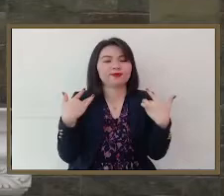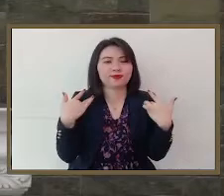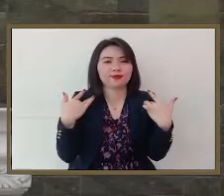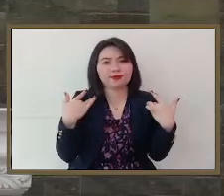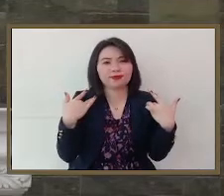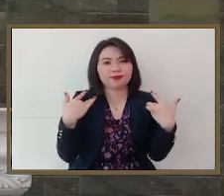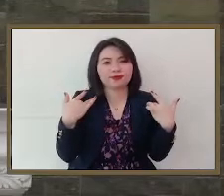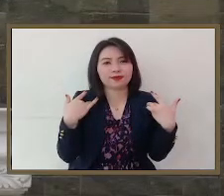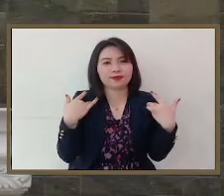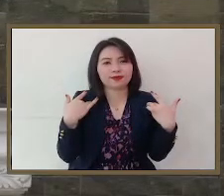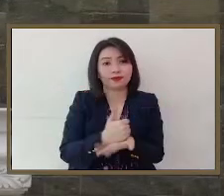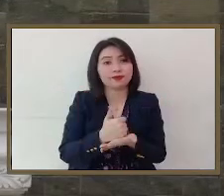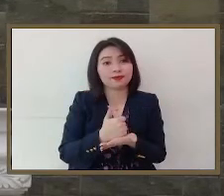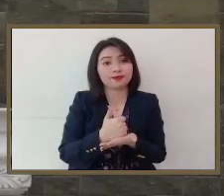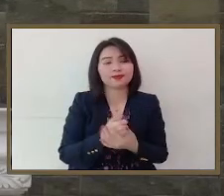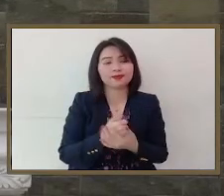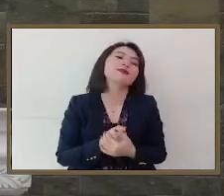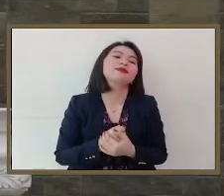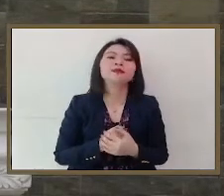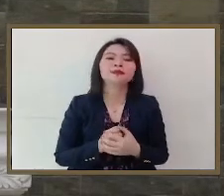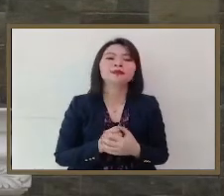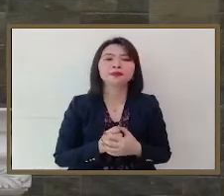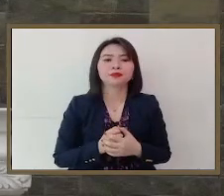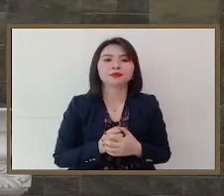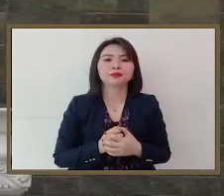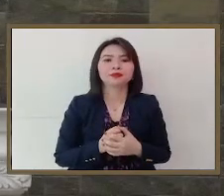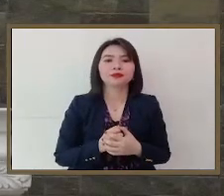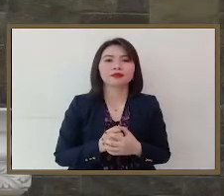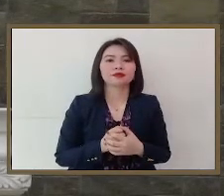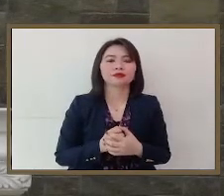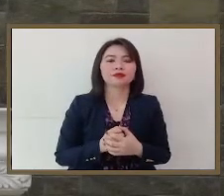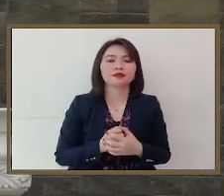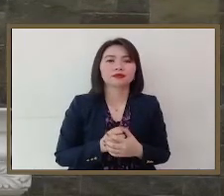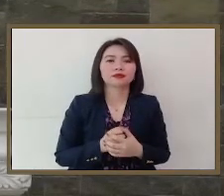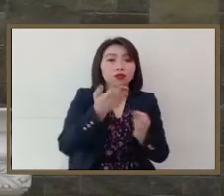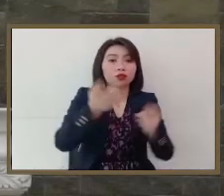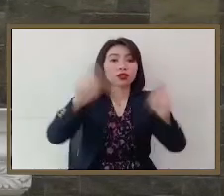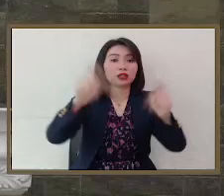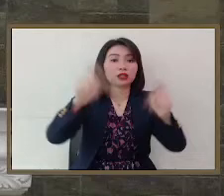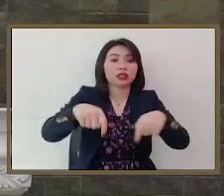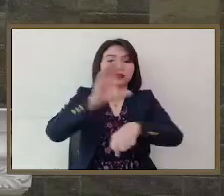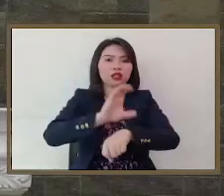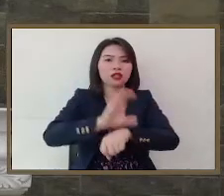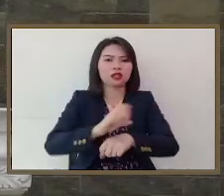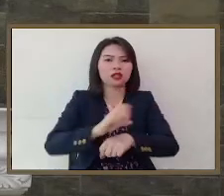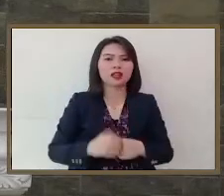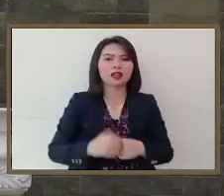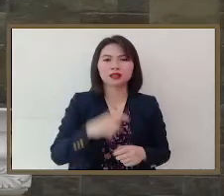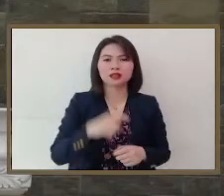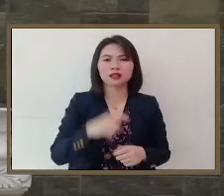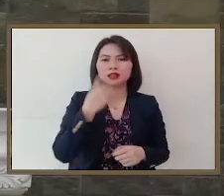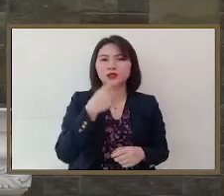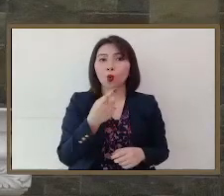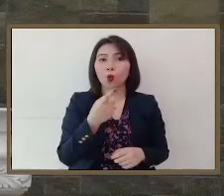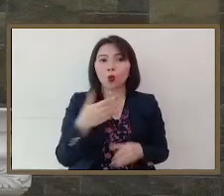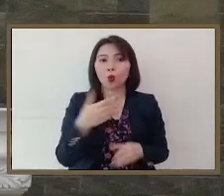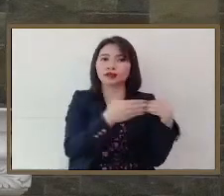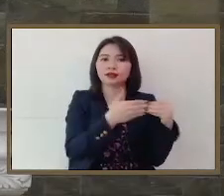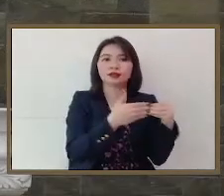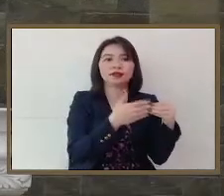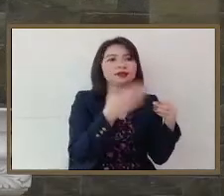You see? Now, when you get into the temple, brethren, who is leading you?